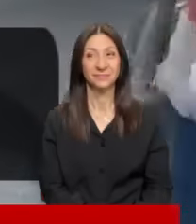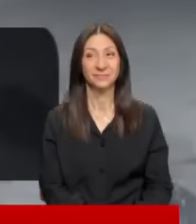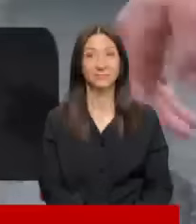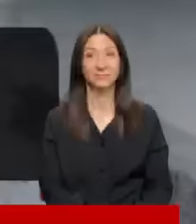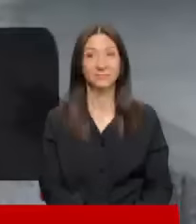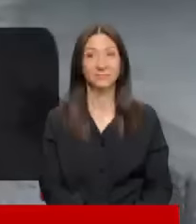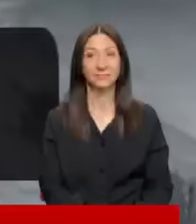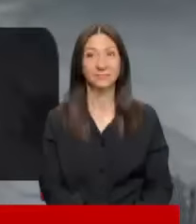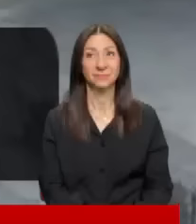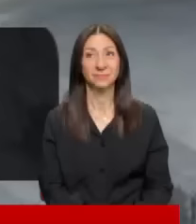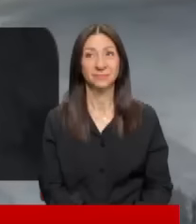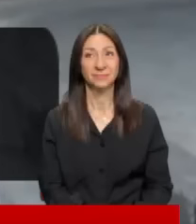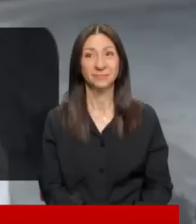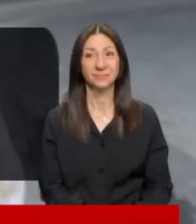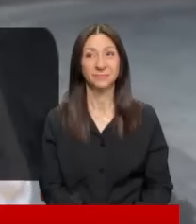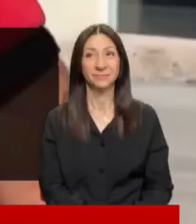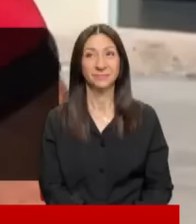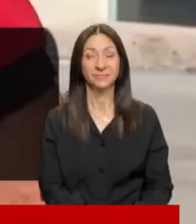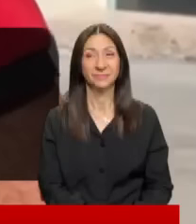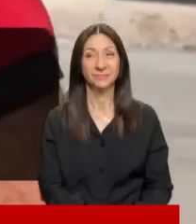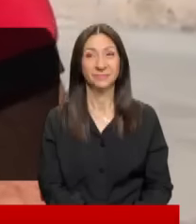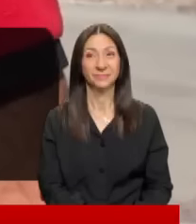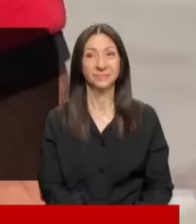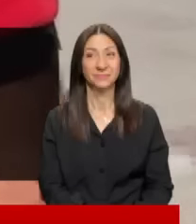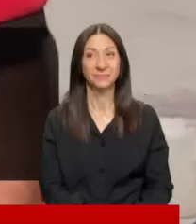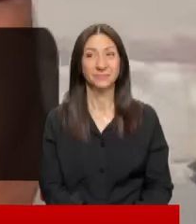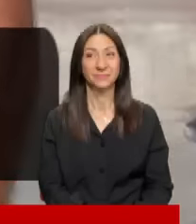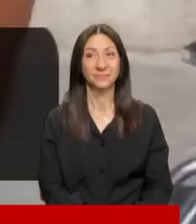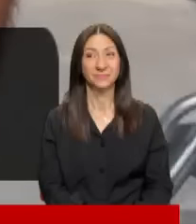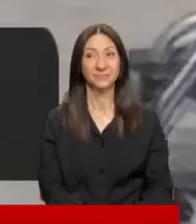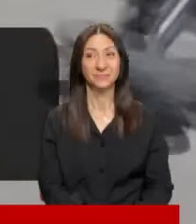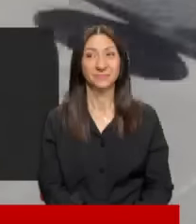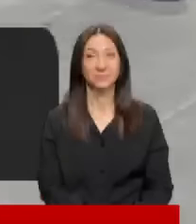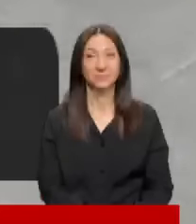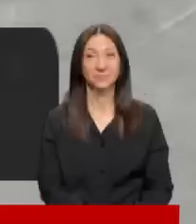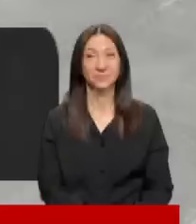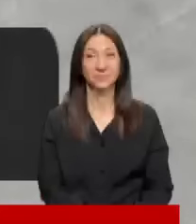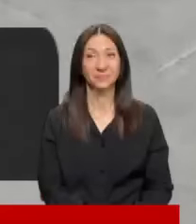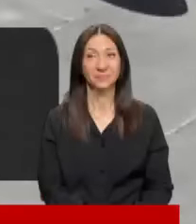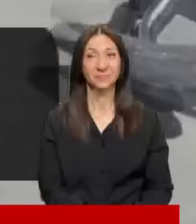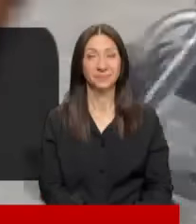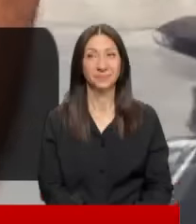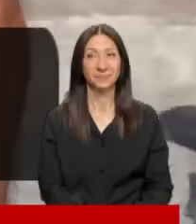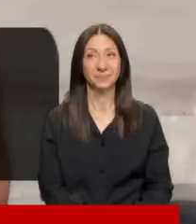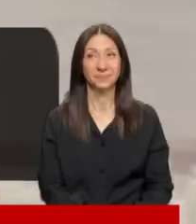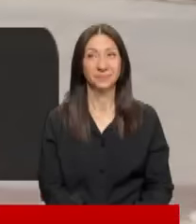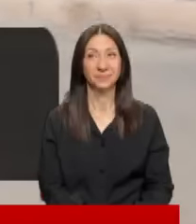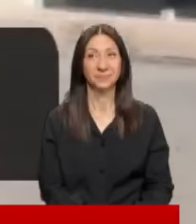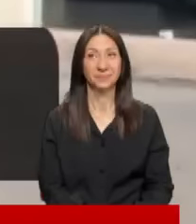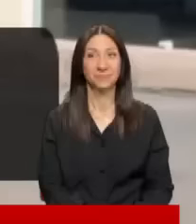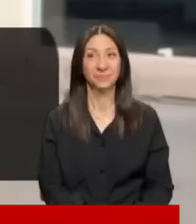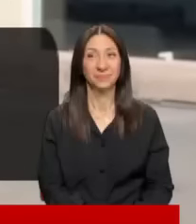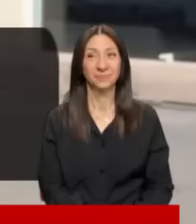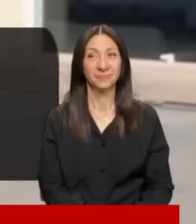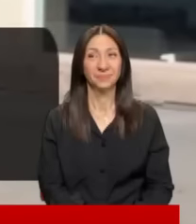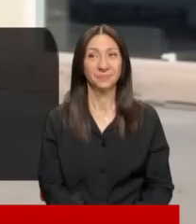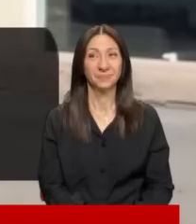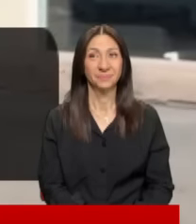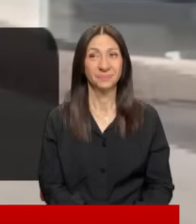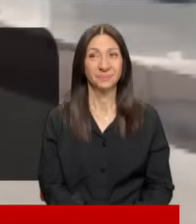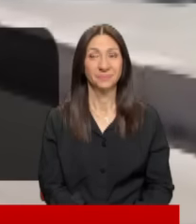kesiyorum. İki kazağım 5 ton olacak inşallah. 8-10 dikiş var. Fazla bir şeyimiz yok Allah'a şükür. Herkesin de kurban